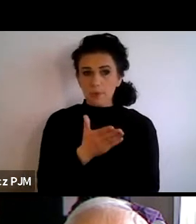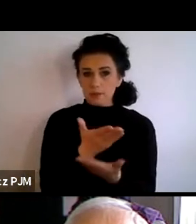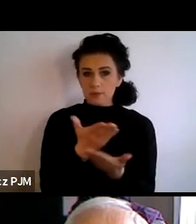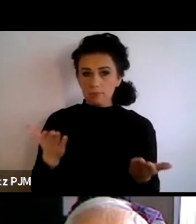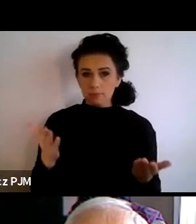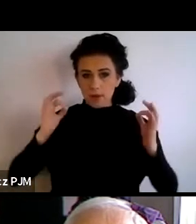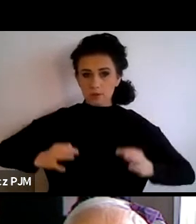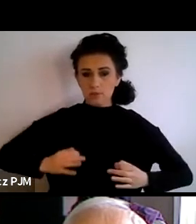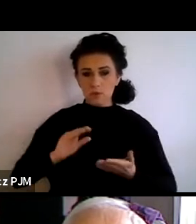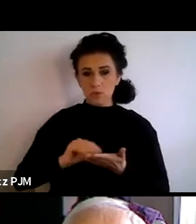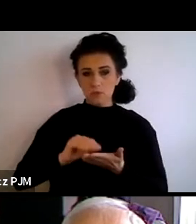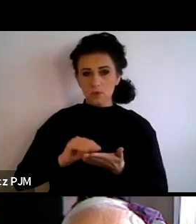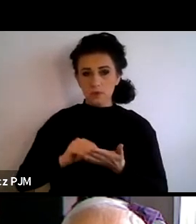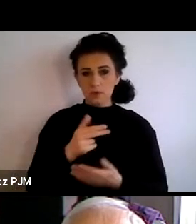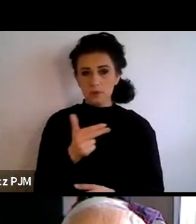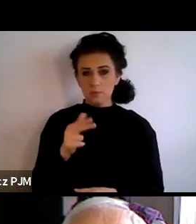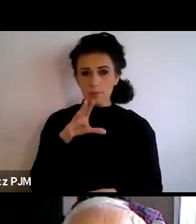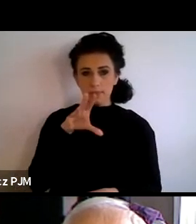temacie?